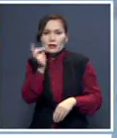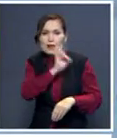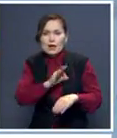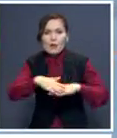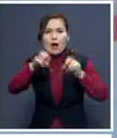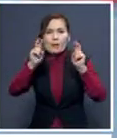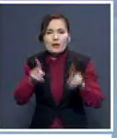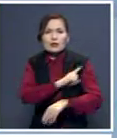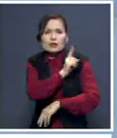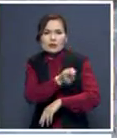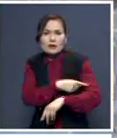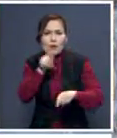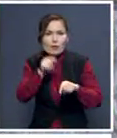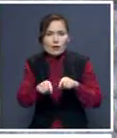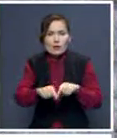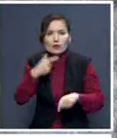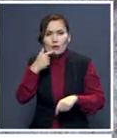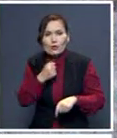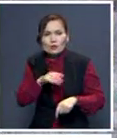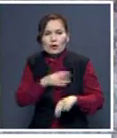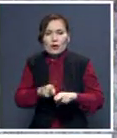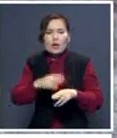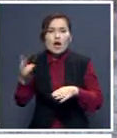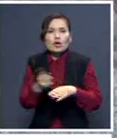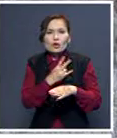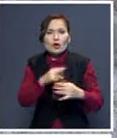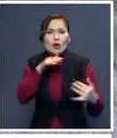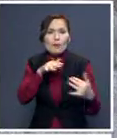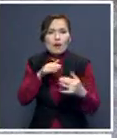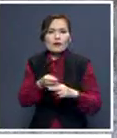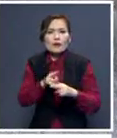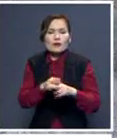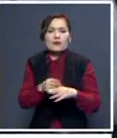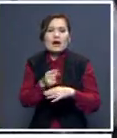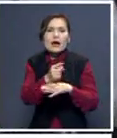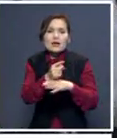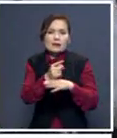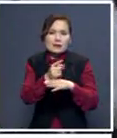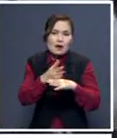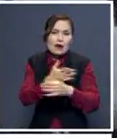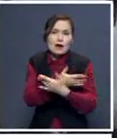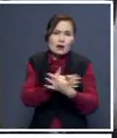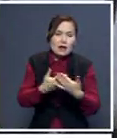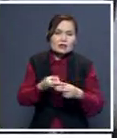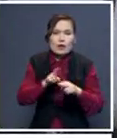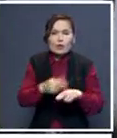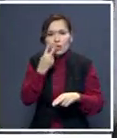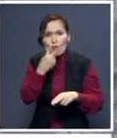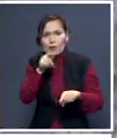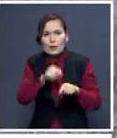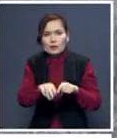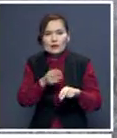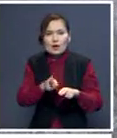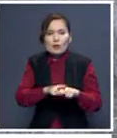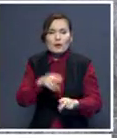мамандардың әлеуетін байқауға мүмкіндік берді. Сондай-ақ түнгі ұрыс барысындағы танк полкының жаңа әдістері пысықталды. Оның қағидаты